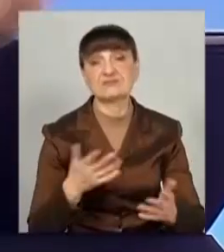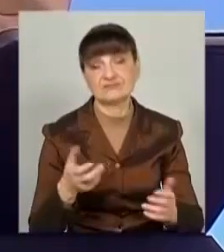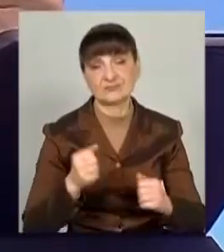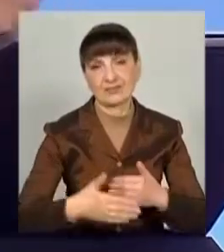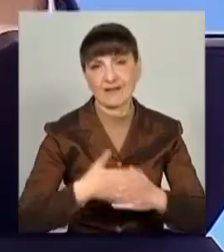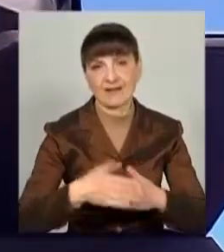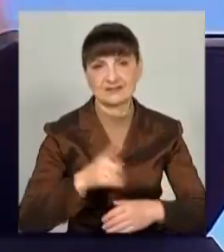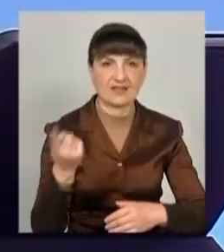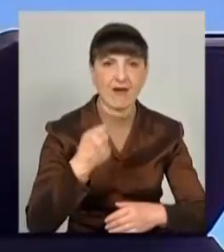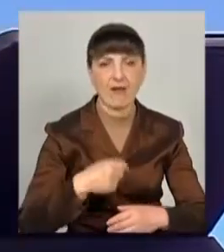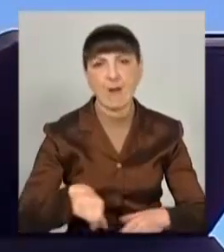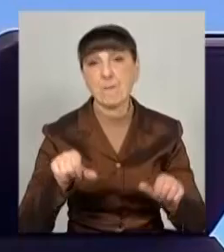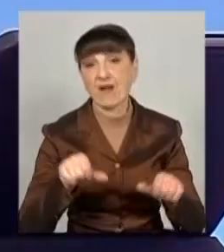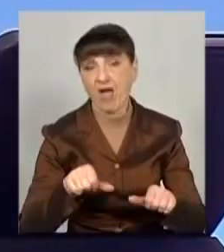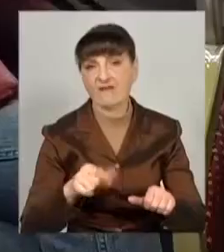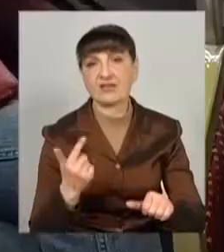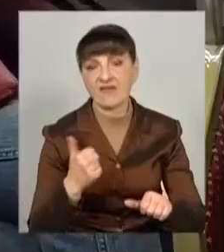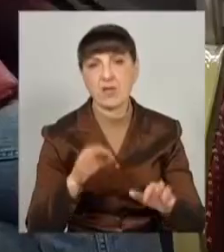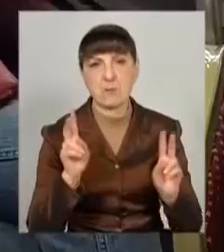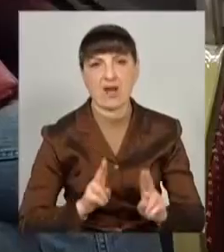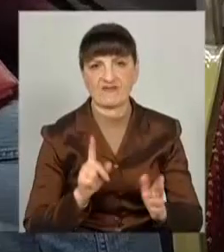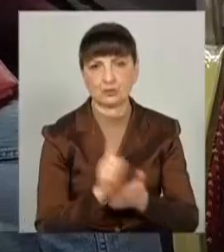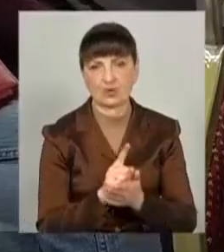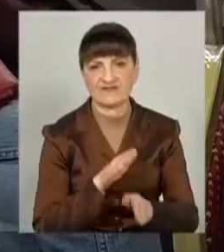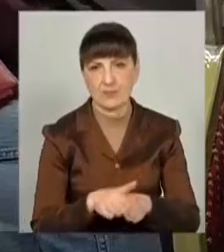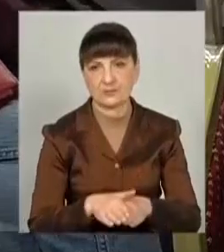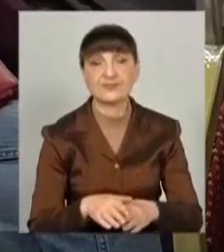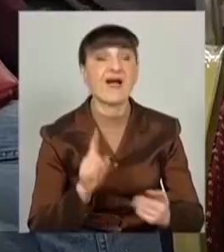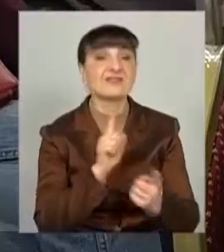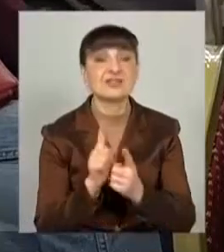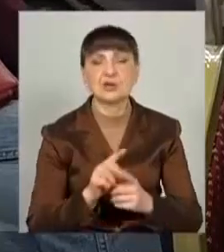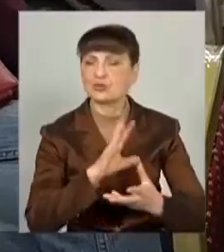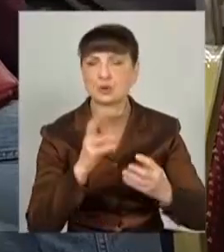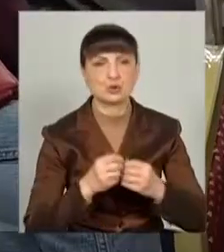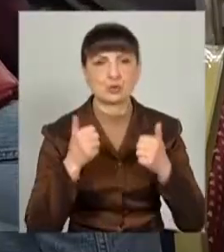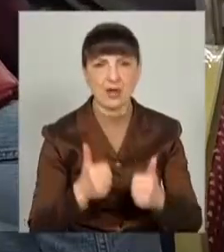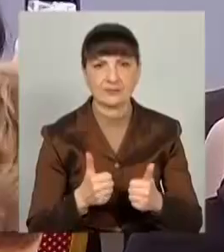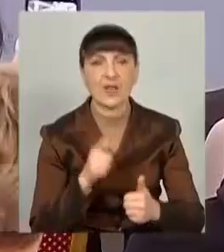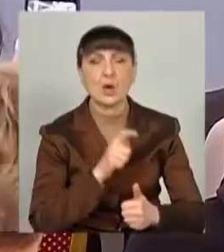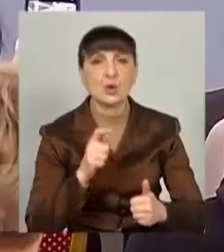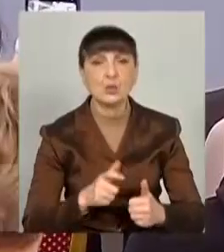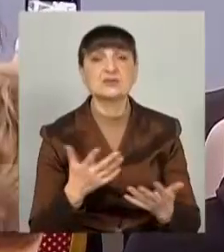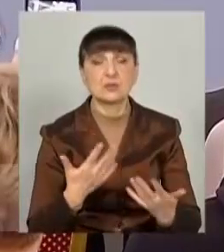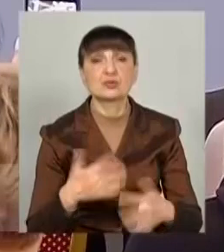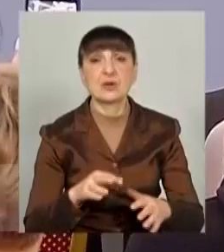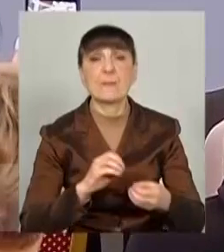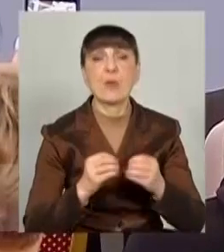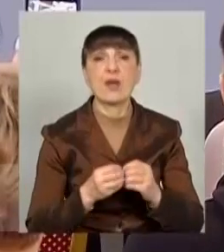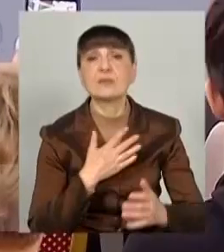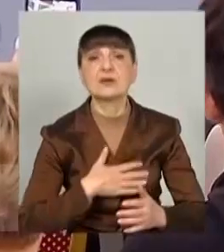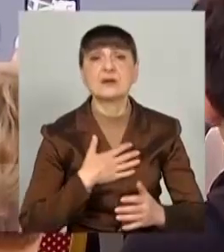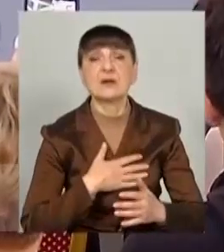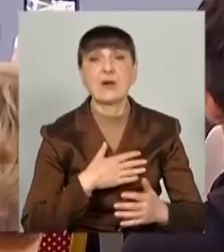требовать права правила езды и так далее словом встреча выдалась продуктивной отчаявшиеся хоть как-то разрешить ситуацию